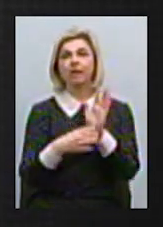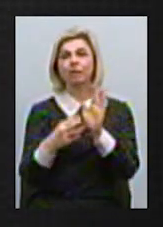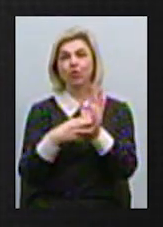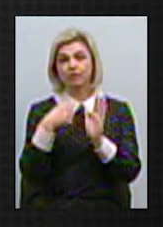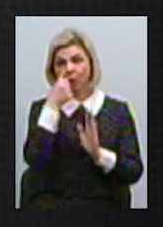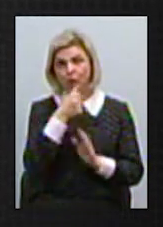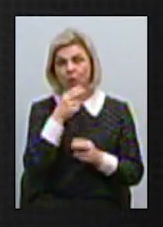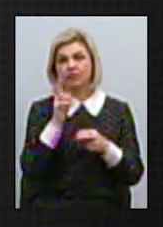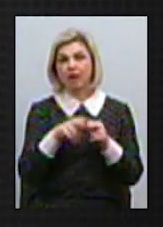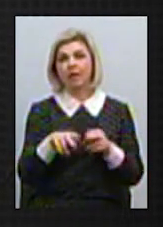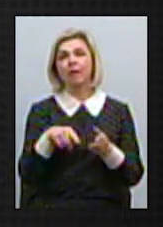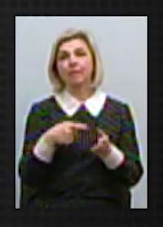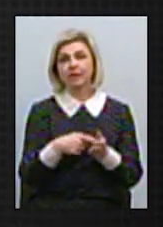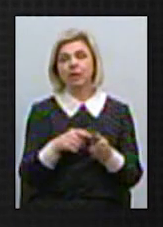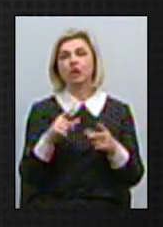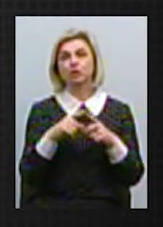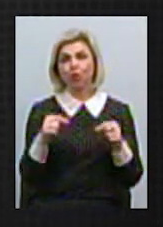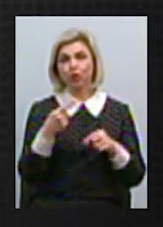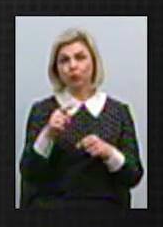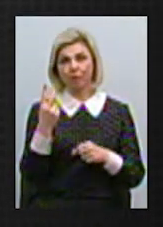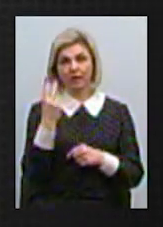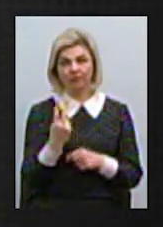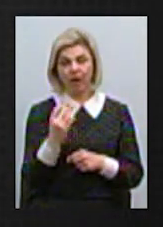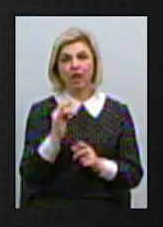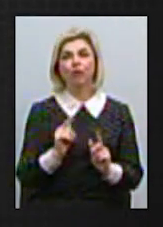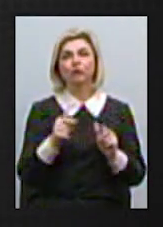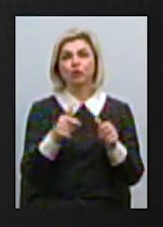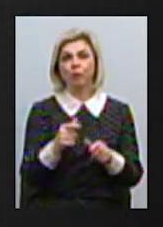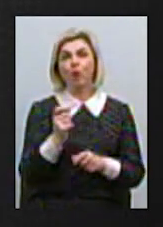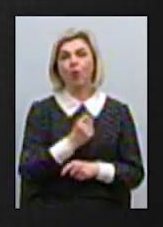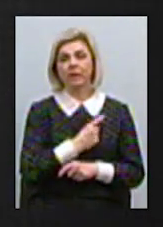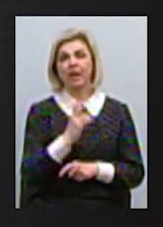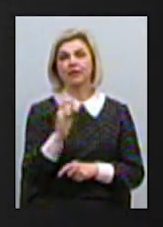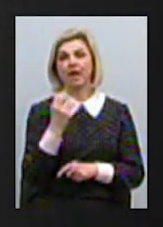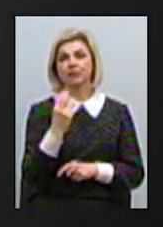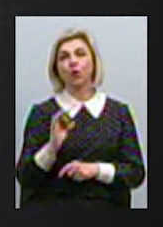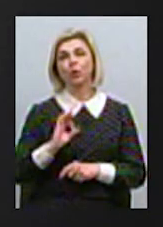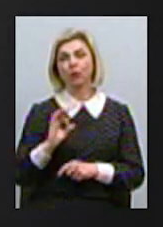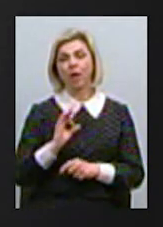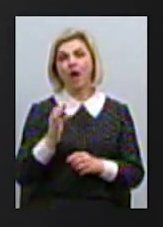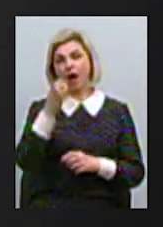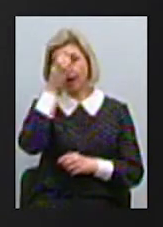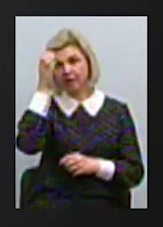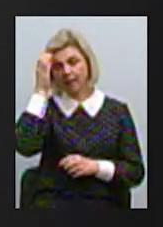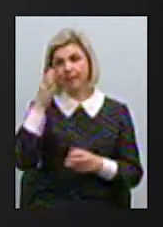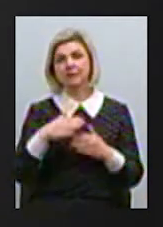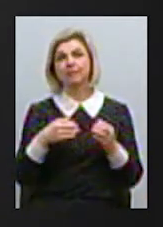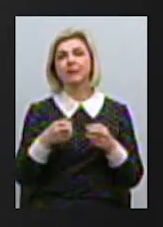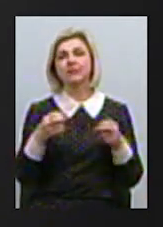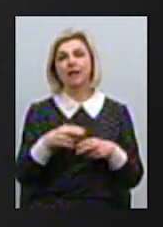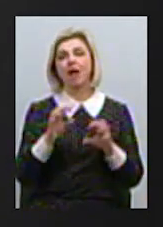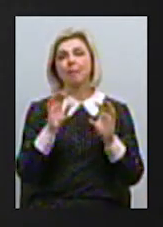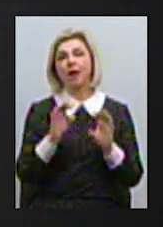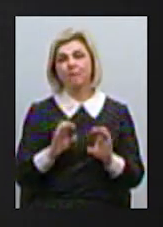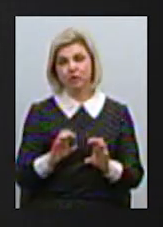1998-му закінчив місцеву загальноосвітню школу номер 2 та вступив до Одеської національної юридичної академії на спеціальність «Правознавство».